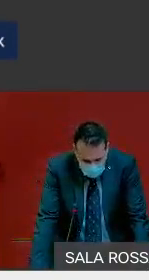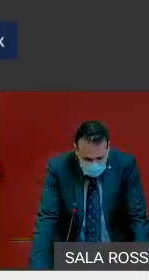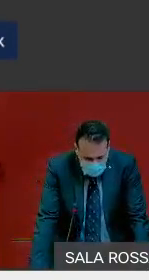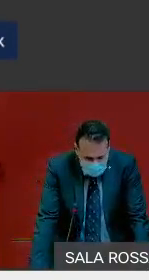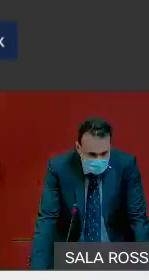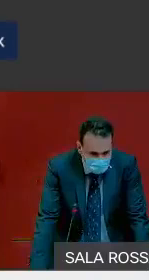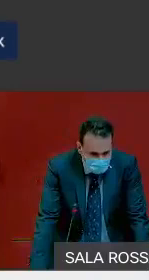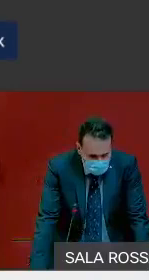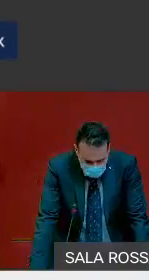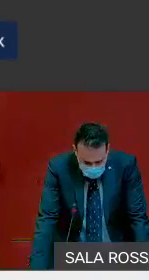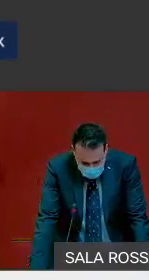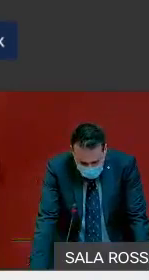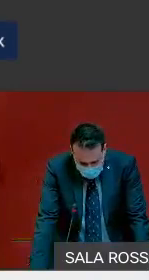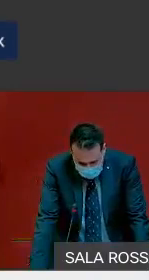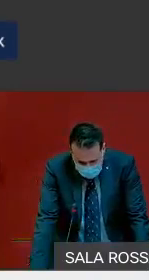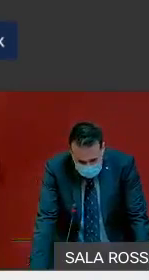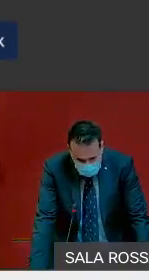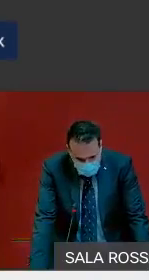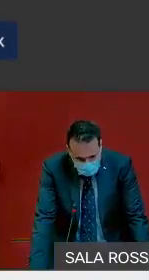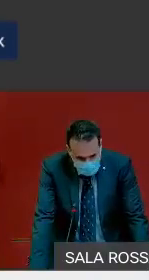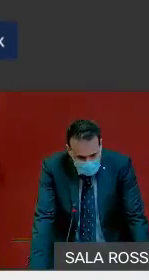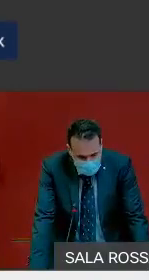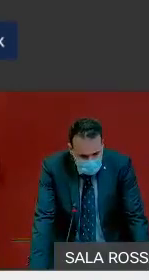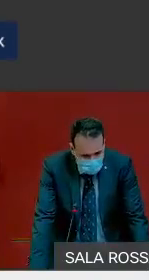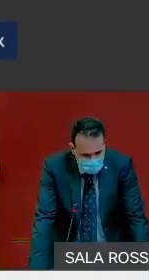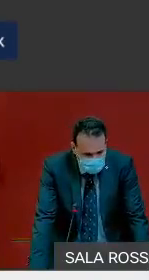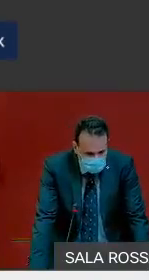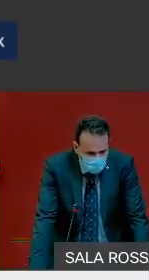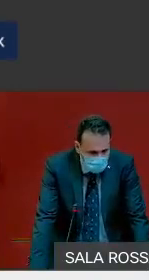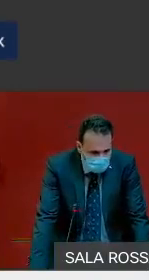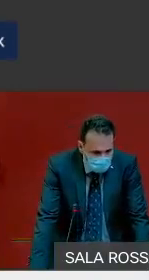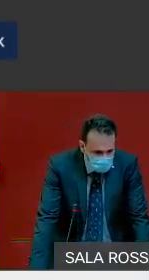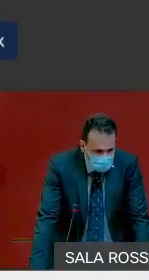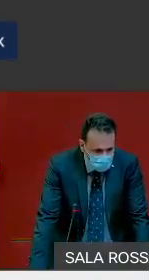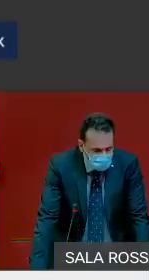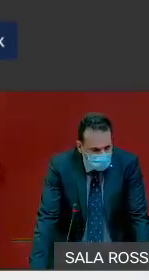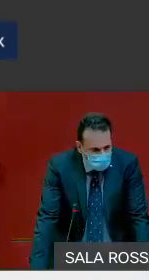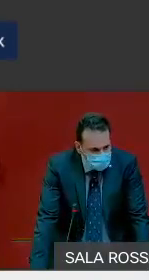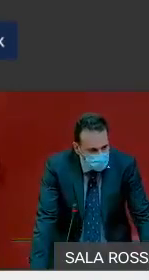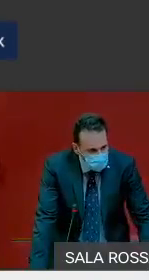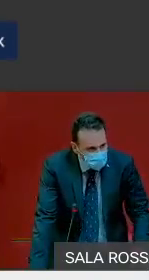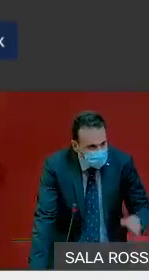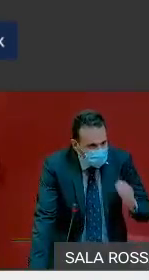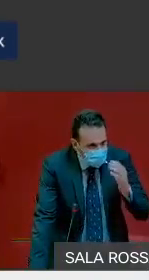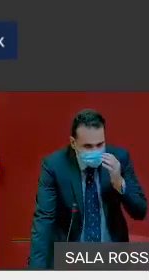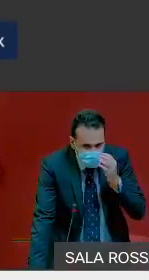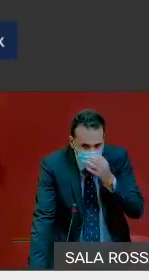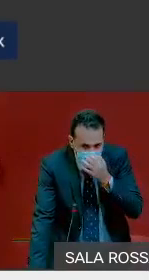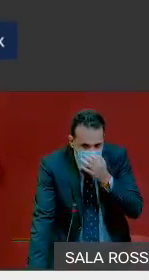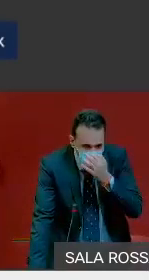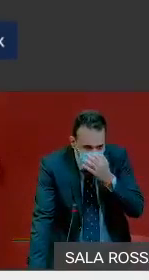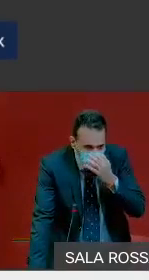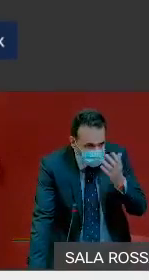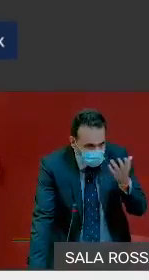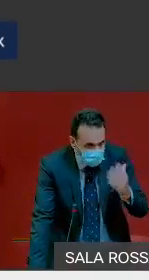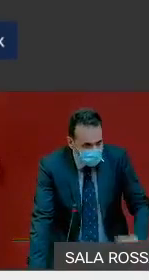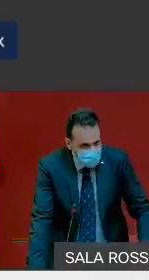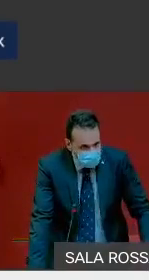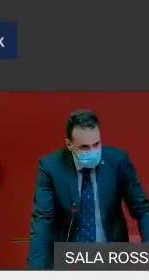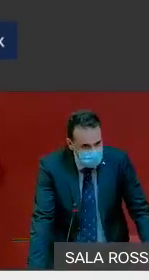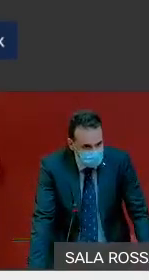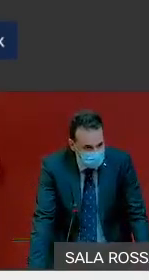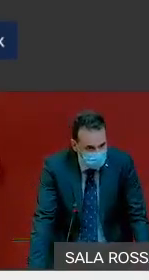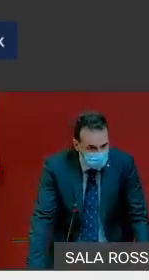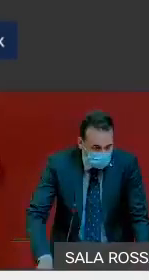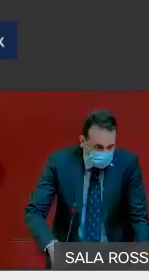all'interno appunto della manifestazione io credo che sia molto importanti hanno molto importanti alcune aree su genova ma alcune